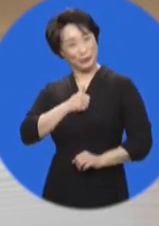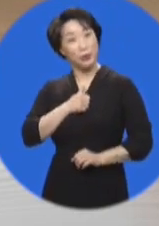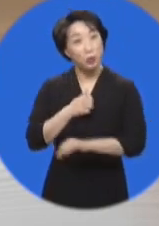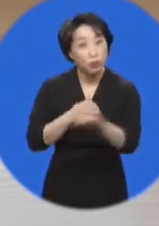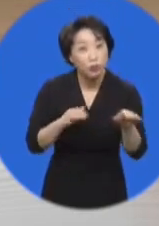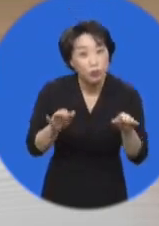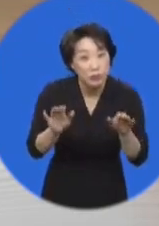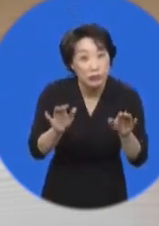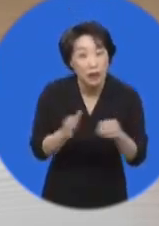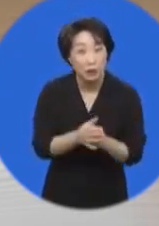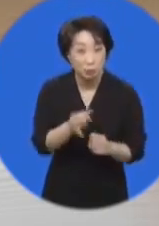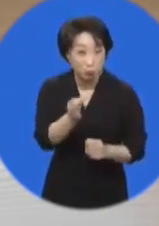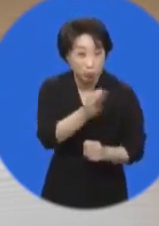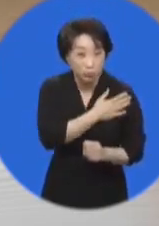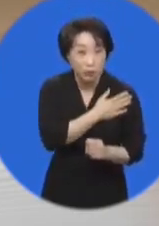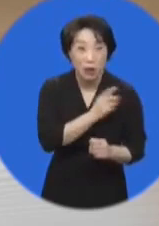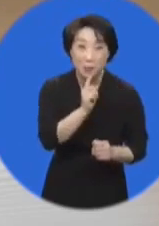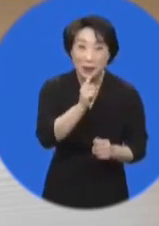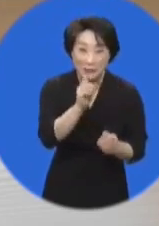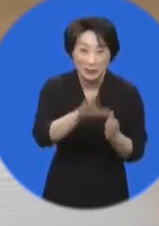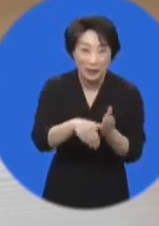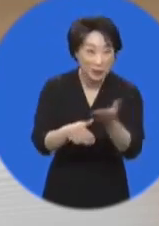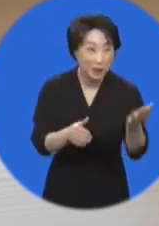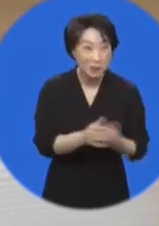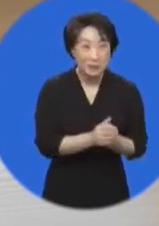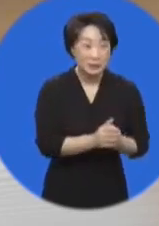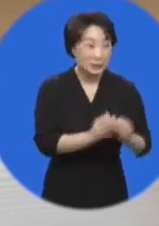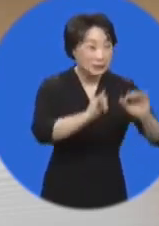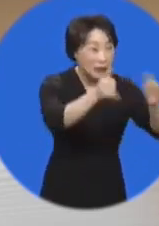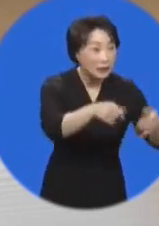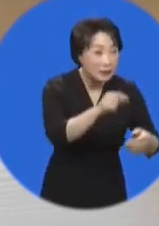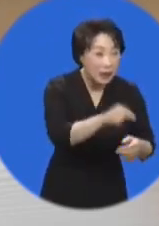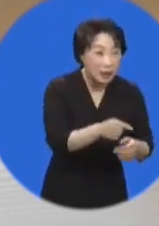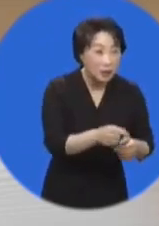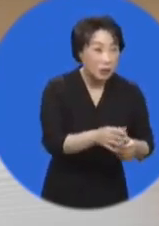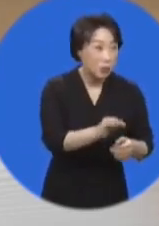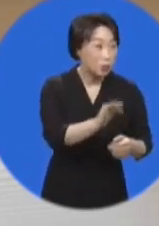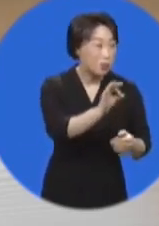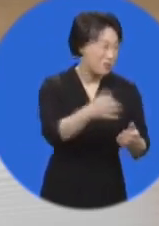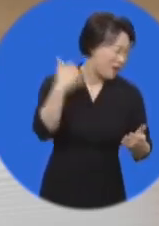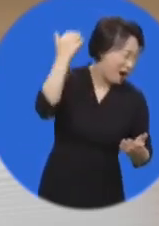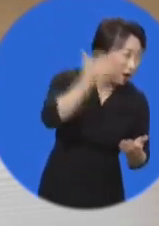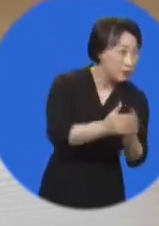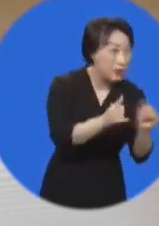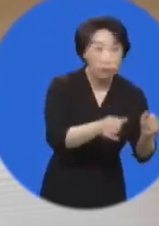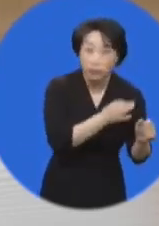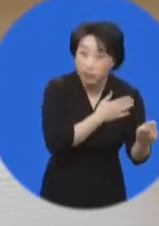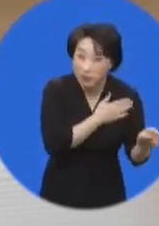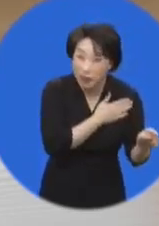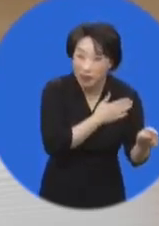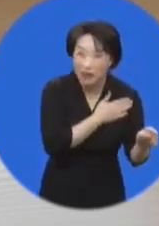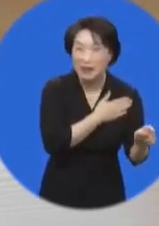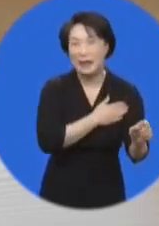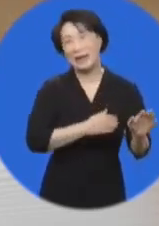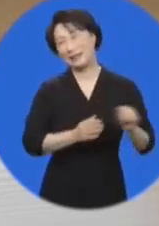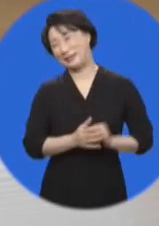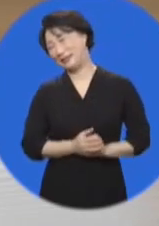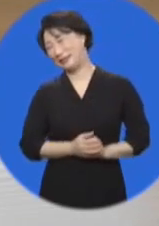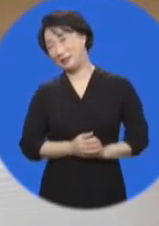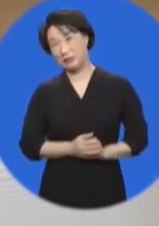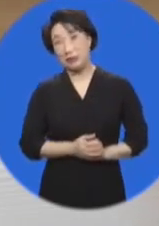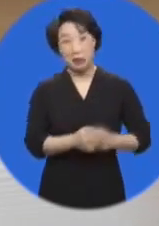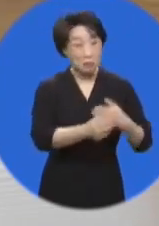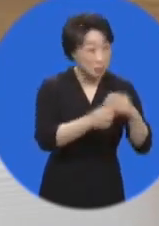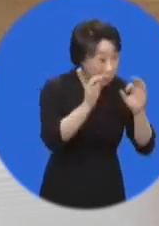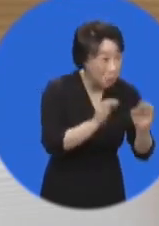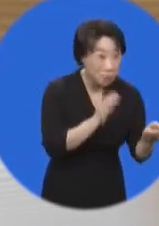우리는 부자라고 말할 때 그냥 세상에서 돈 많은 사람 참 부자같이